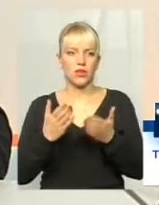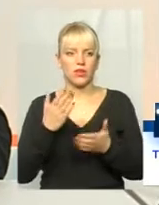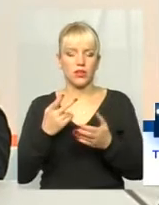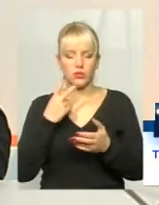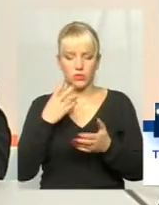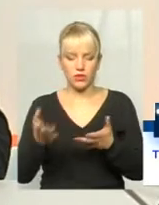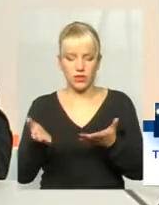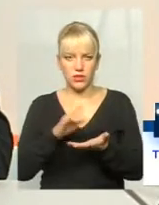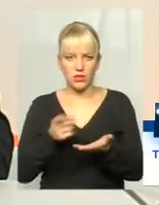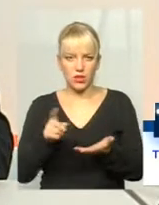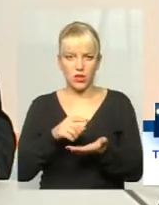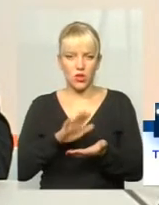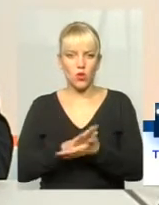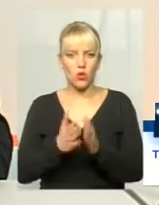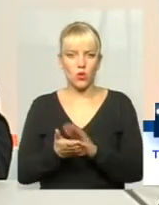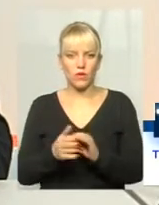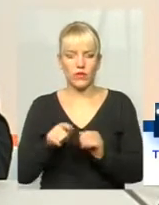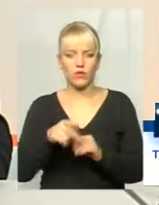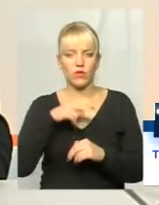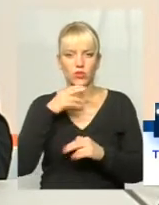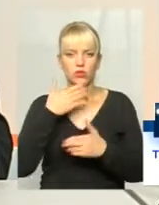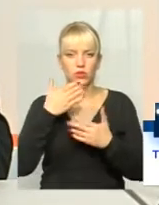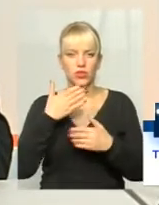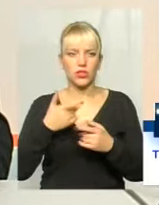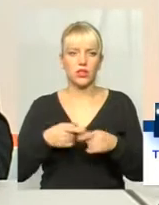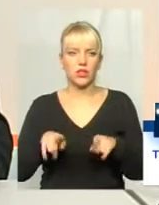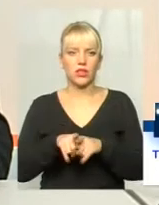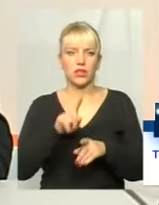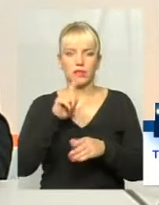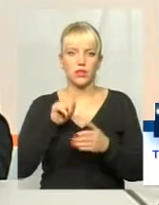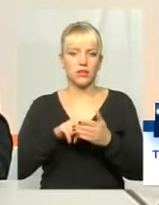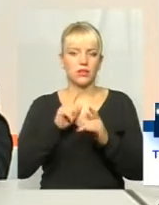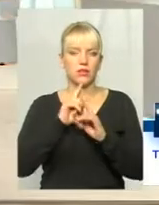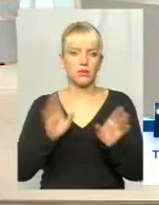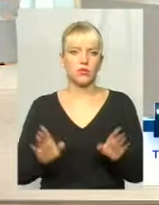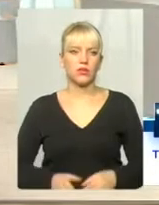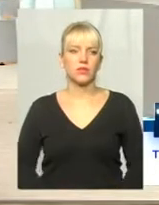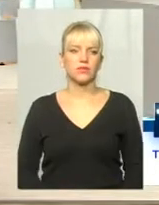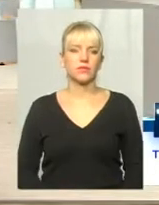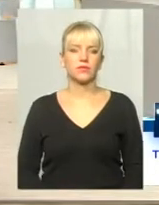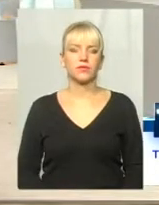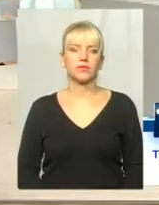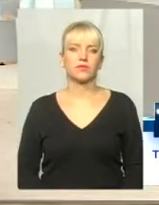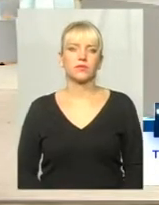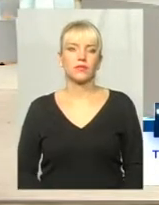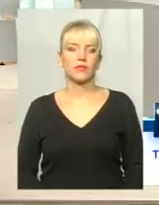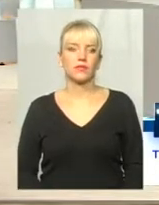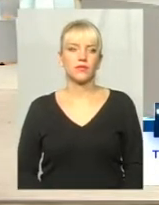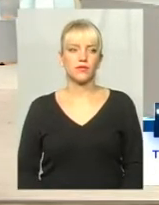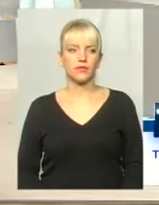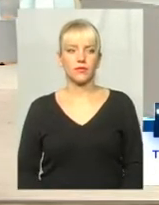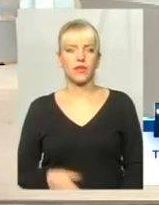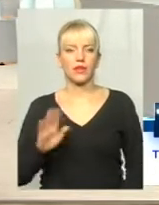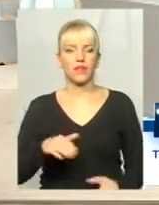на надання послуг і уважно його почитає, він таких запитань нам задавати більше не буде. Дякуємо за відповідь. Давайте все-таки повернемося